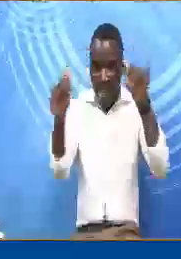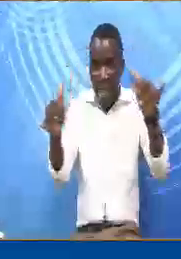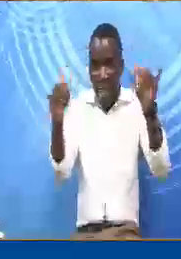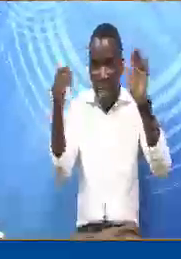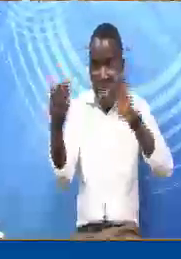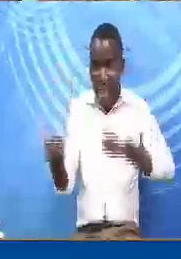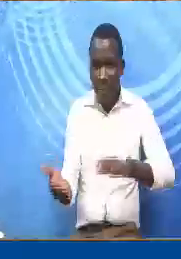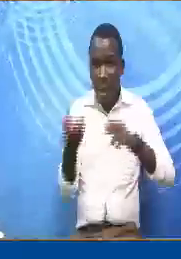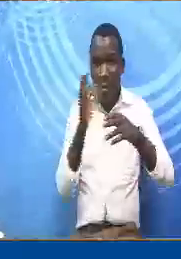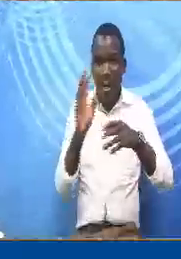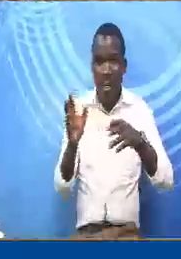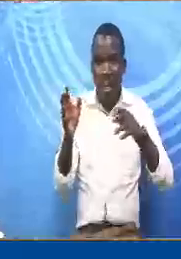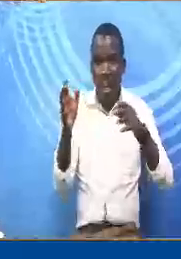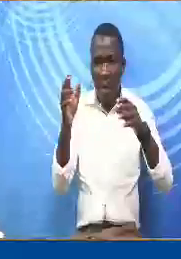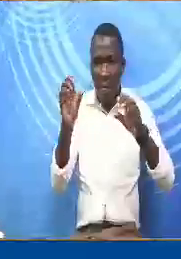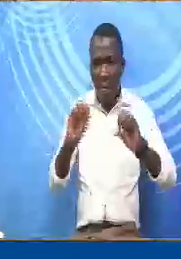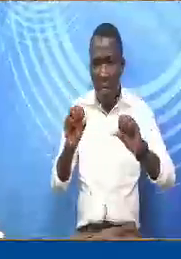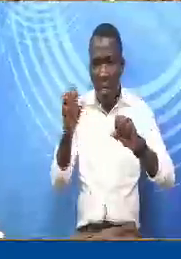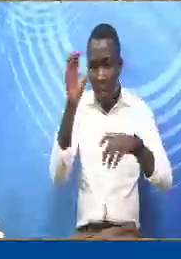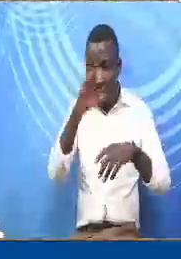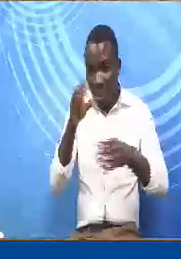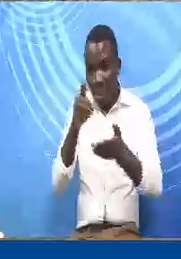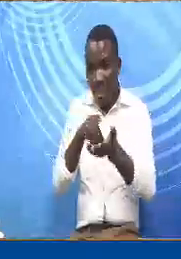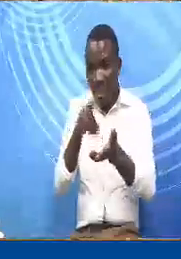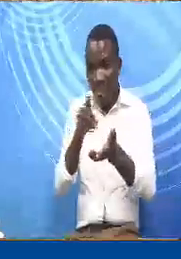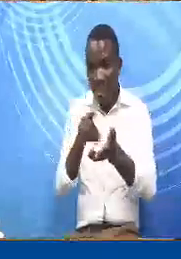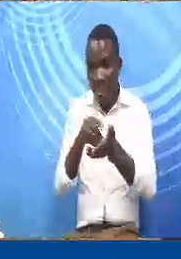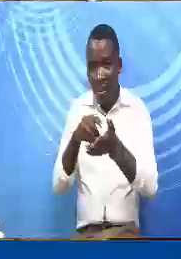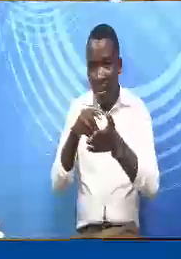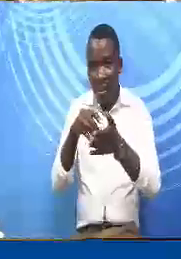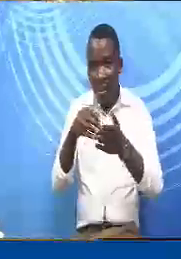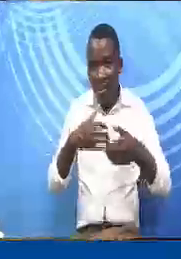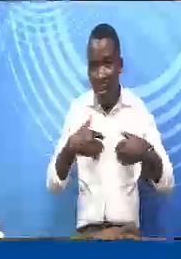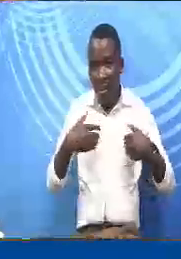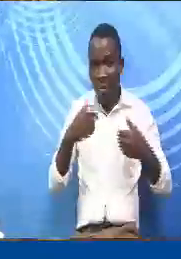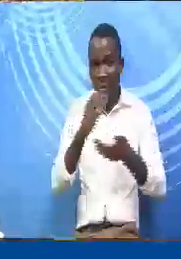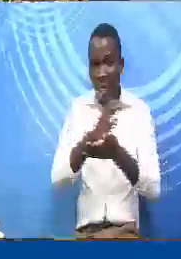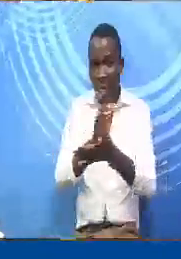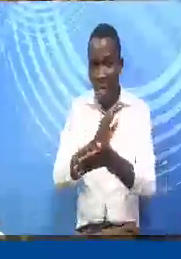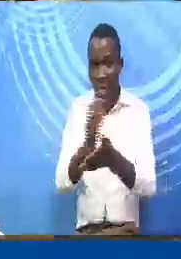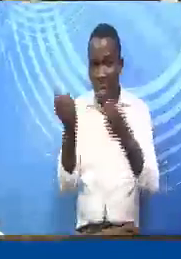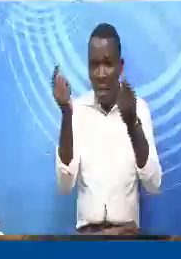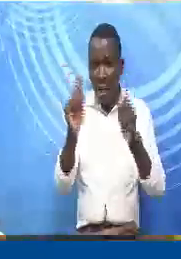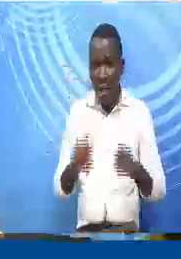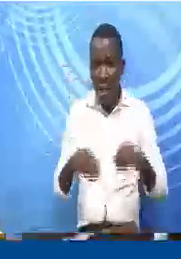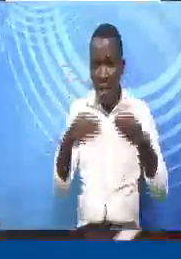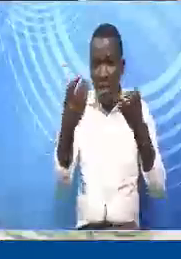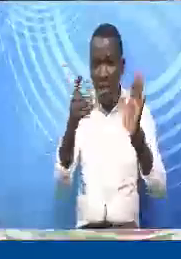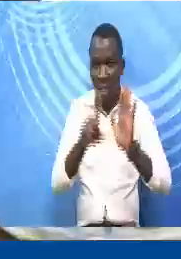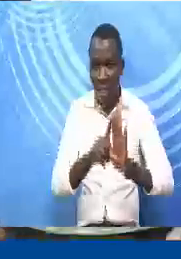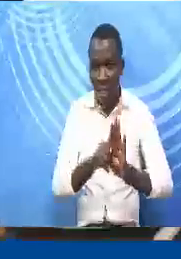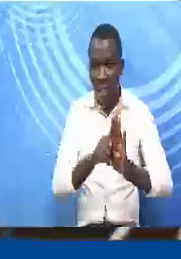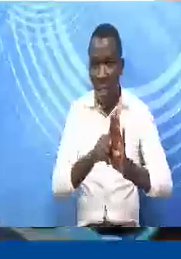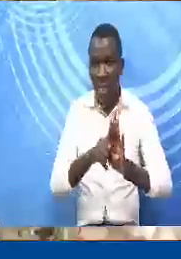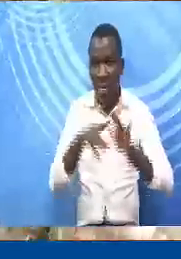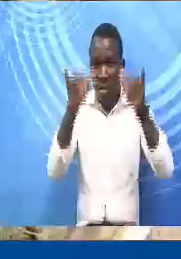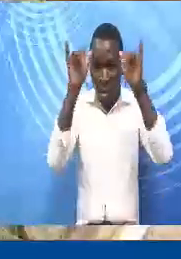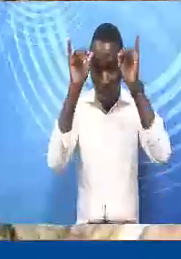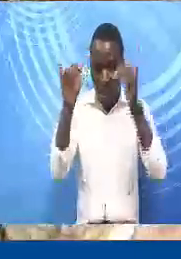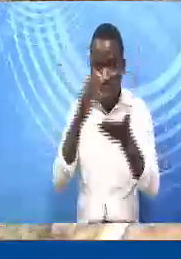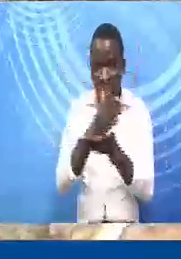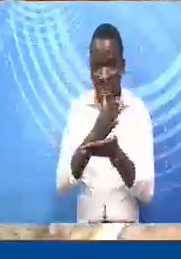imerewe nabi yashatse veterineri w'umurenge wa Gatsata araza atanga itegeko ry'uko ino nka igomba kubagwa mu nda yayo